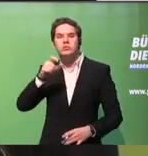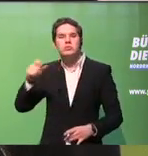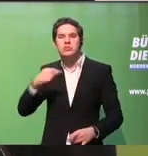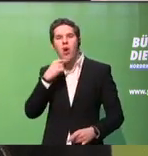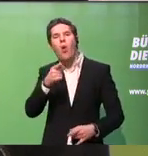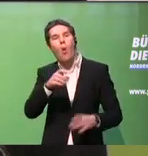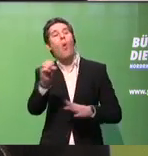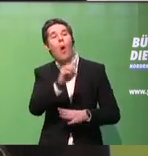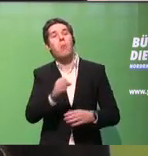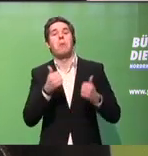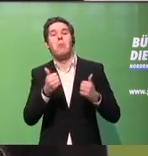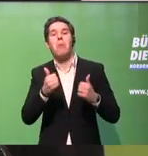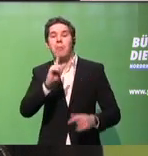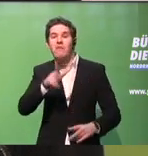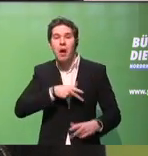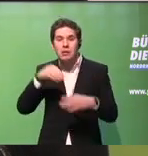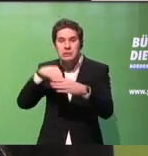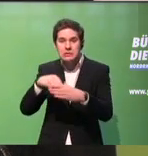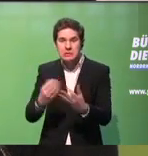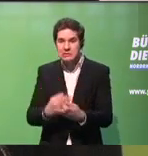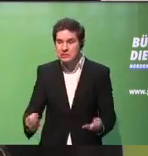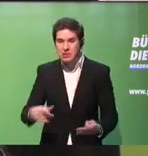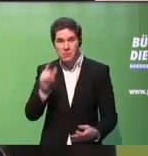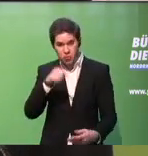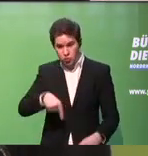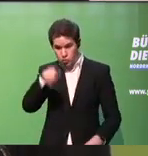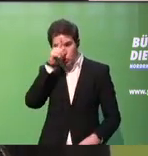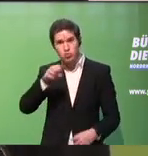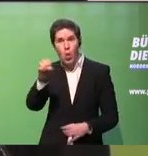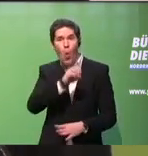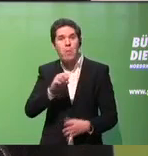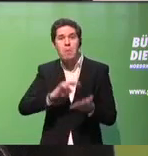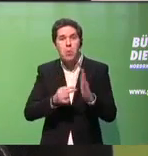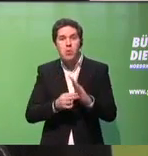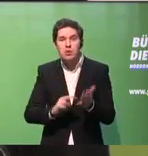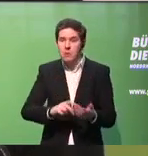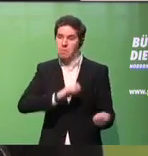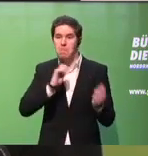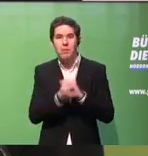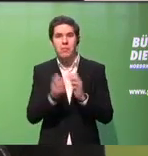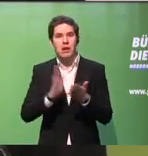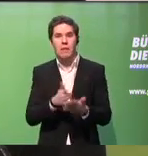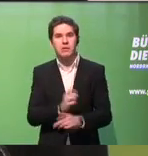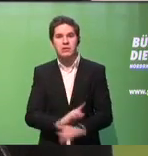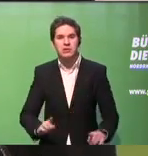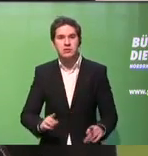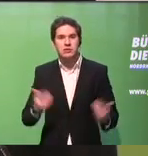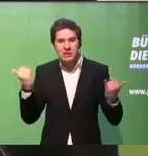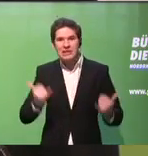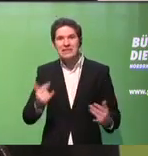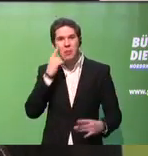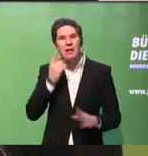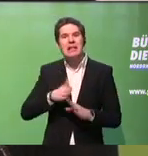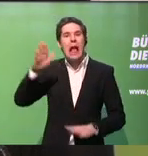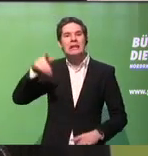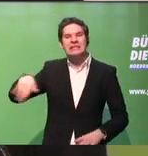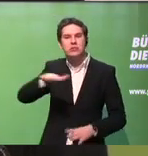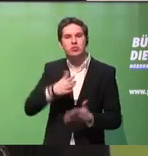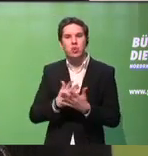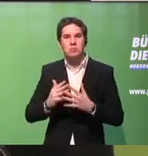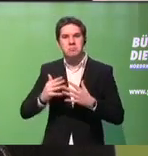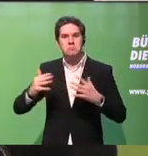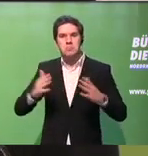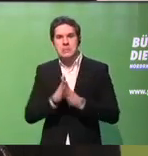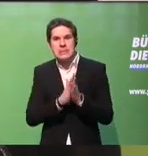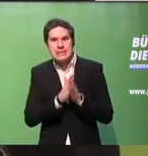den Koalitionsverhandlungen keine Kehrtwende der deutschen Europapolitik hinbekommen und die Nazis europaweit mit den Säbeln rasseln, währenddessen